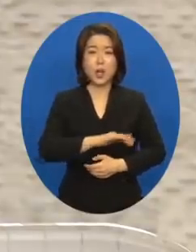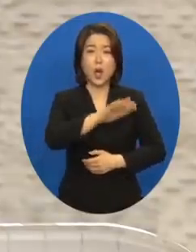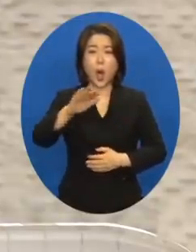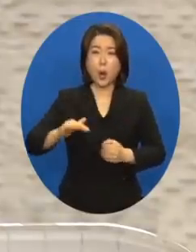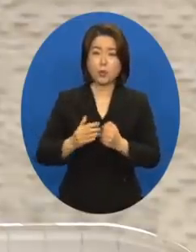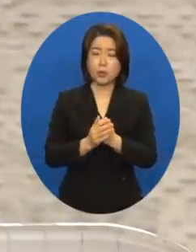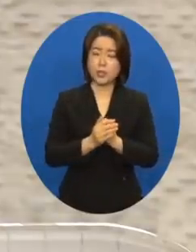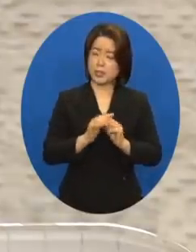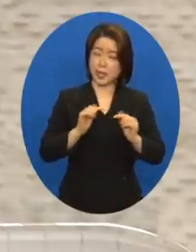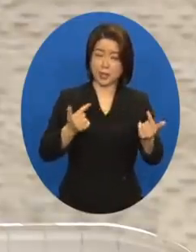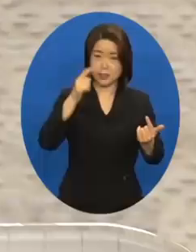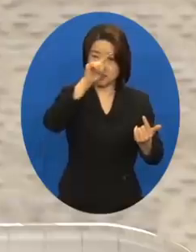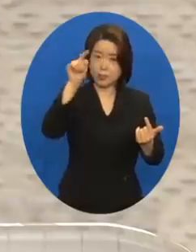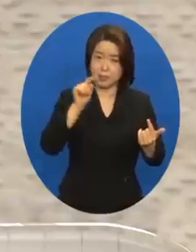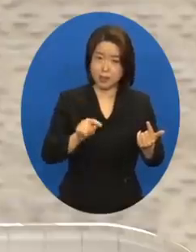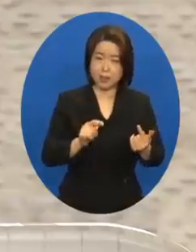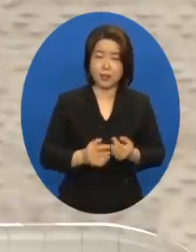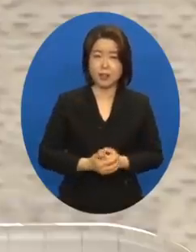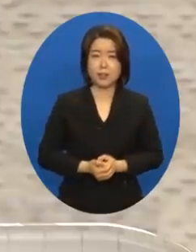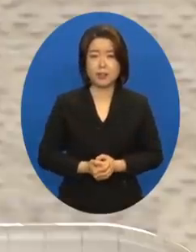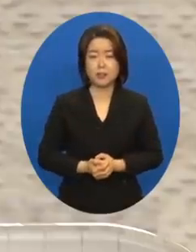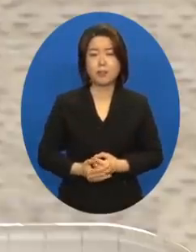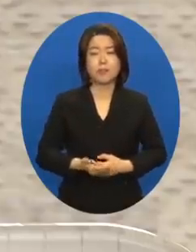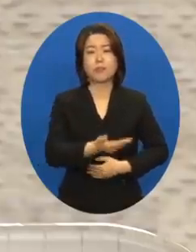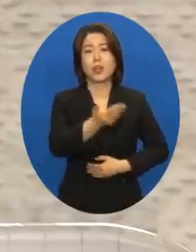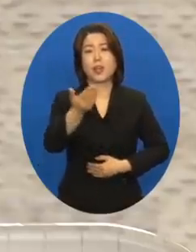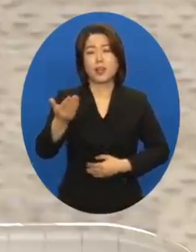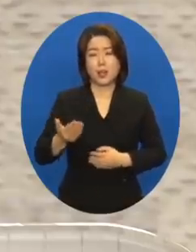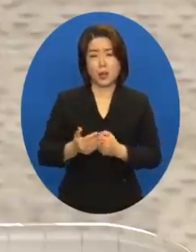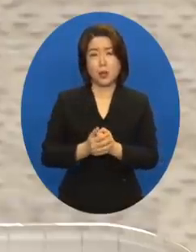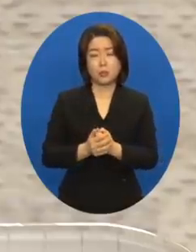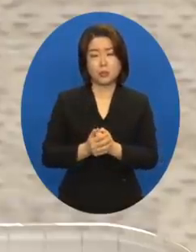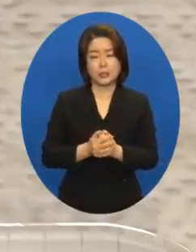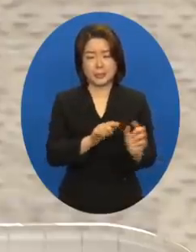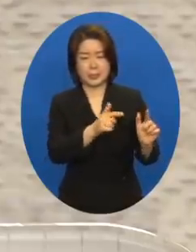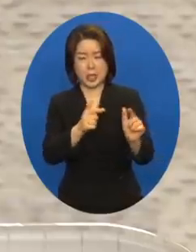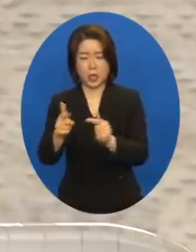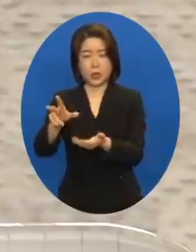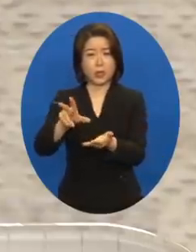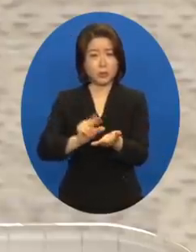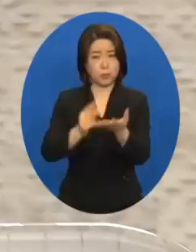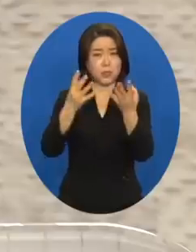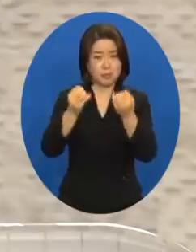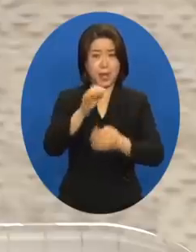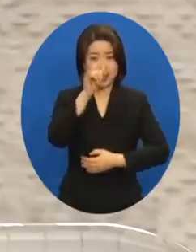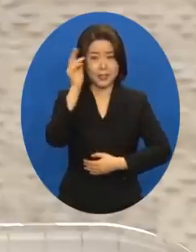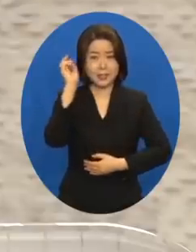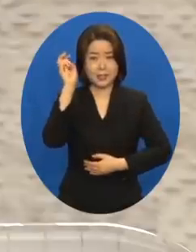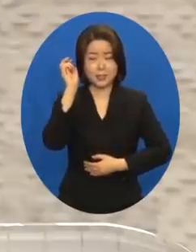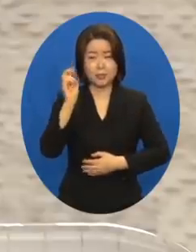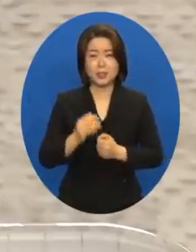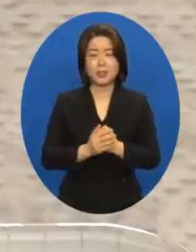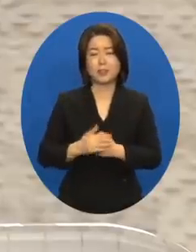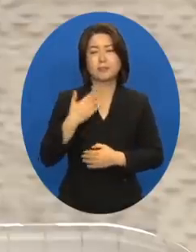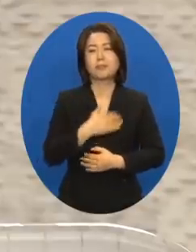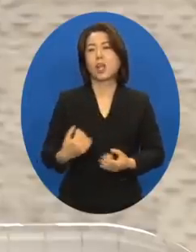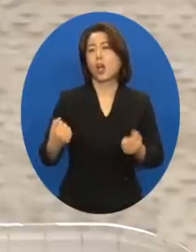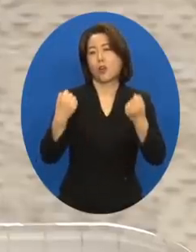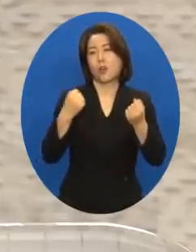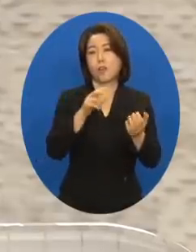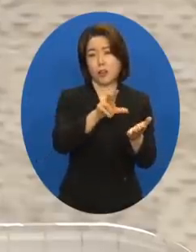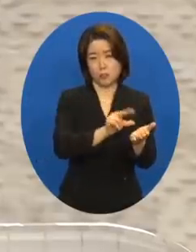아닌가 자 여러분 여러분에게는 여러 가지 문제들이 많이 있을겁니다 건강 문제도